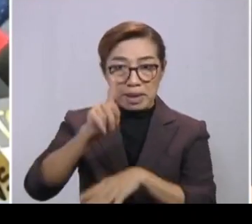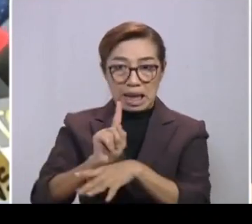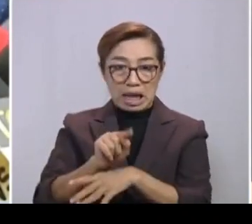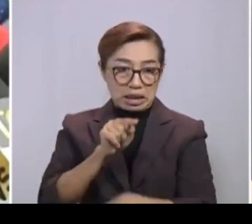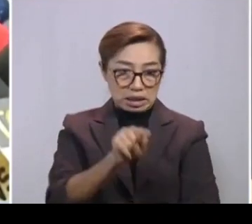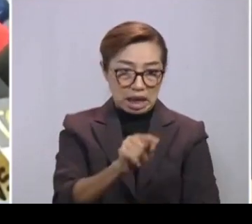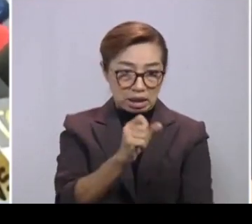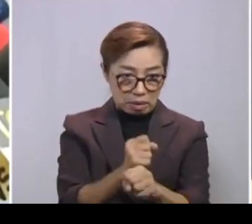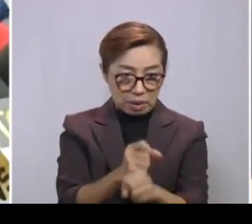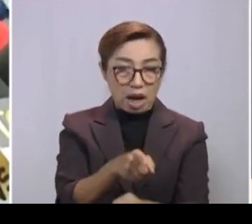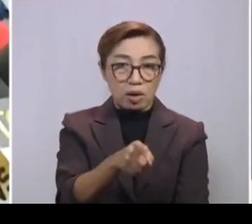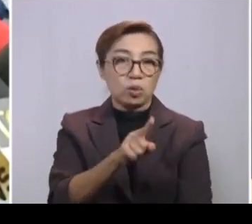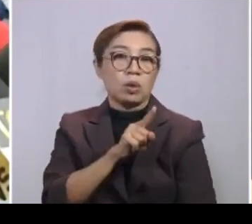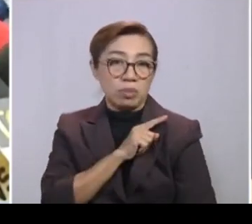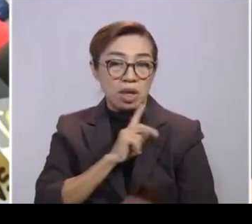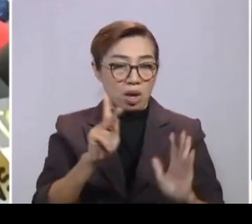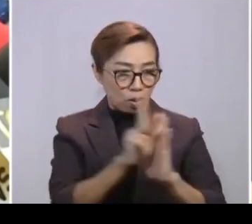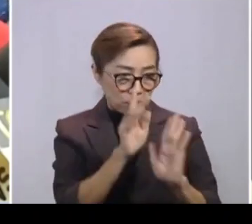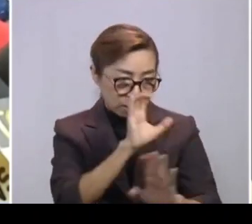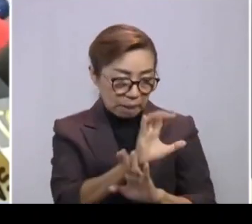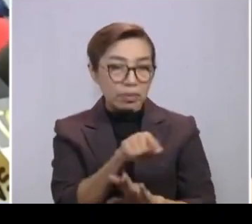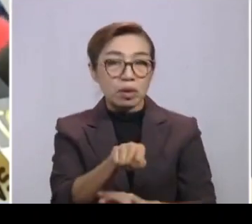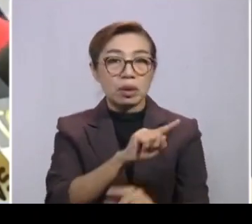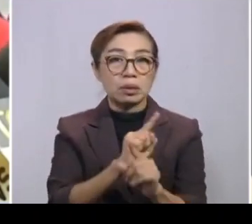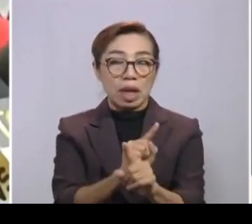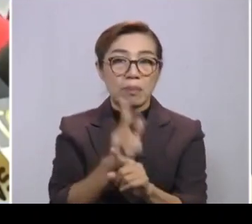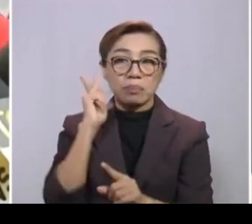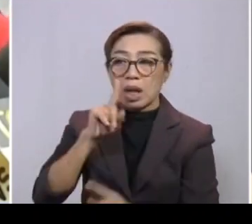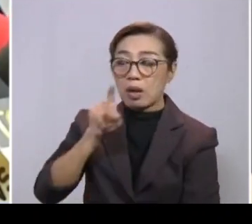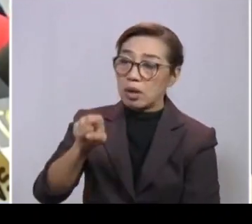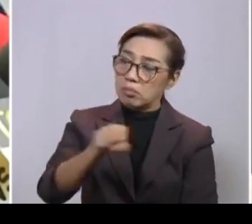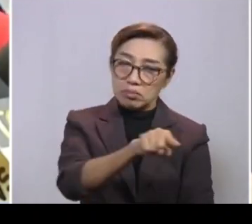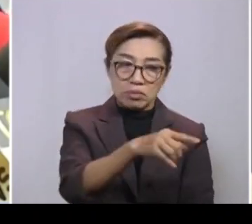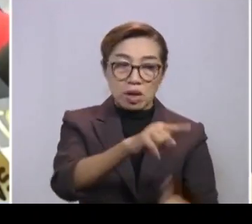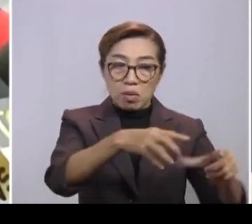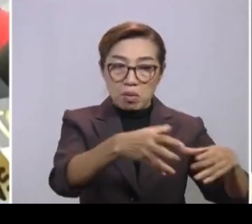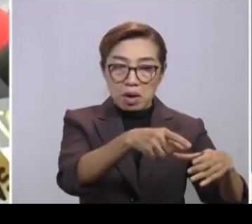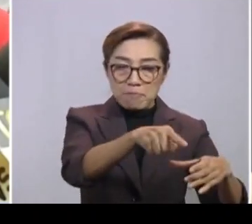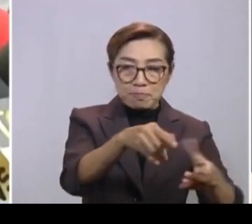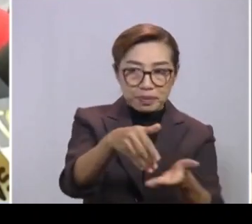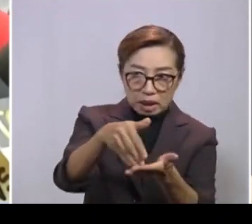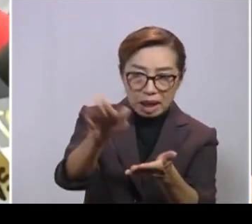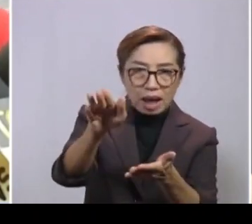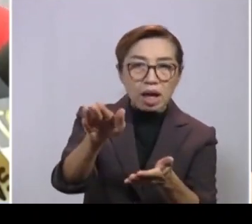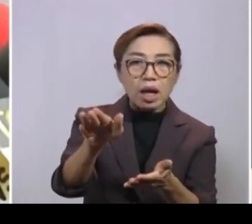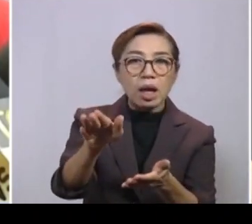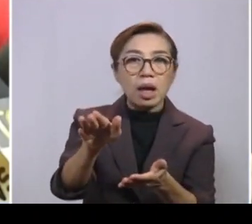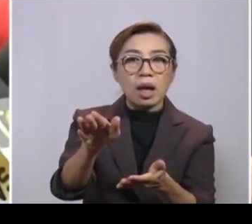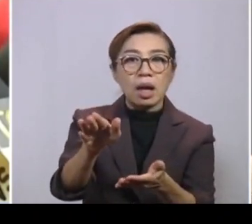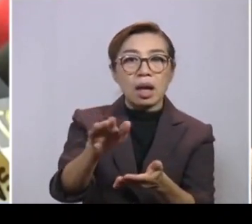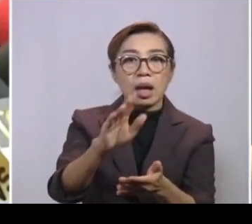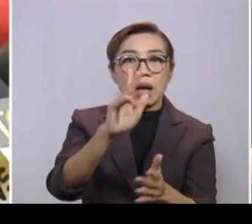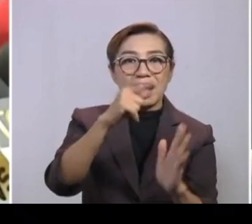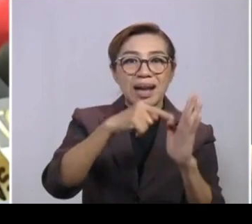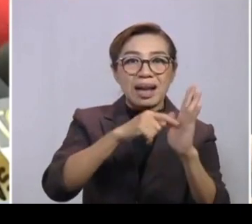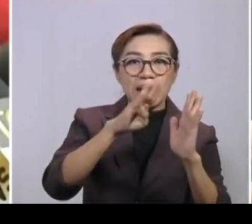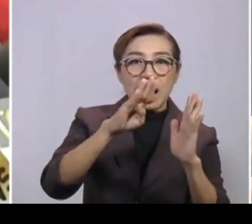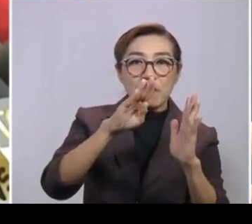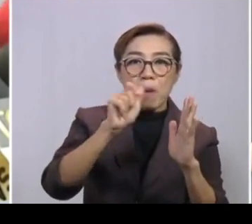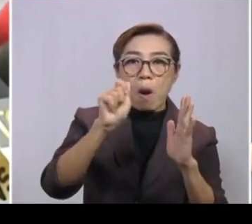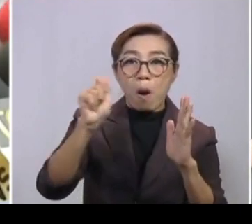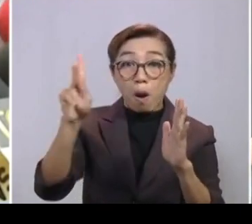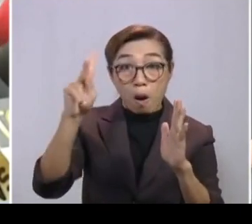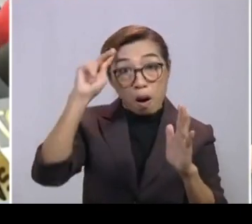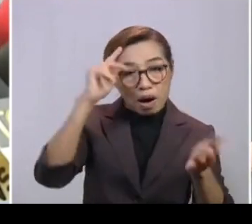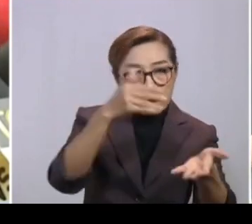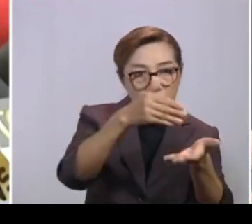หมายแล้วก็ตามข้อบังคับครับการใช้การขับออกจากพรรคโดยแบบอาจจะหลายคนอาจจะมองแบบว่าไม่ไม่มีเหุผลที่เพียง